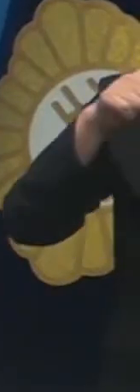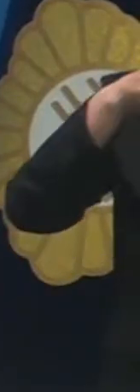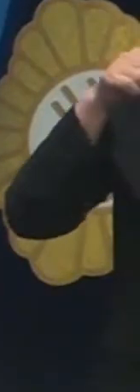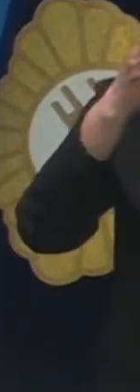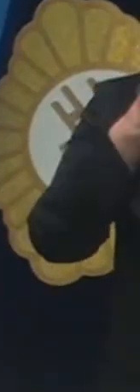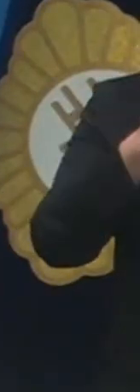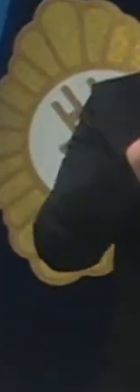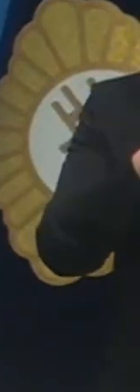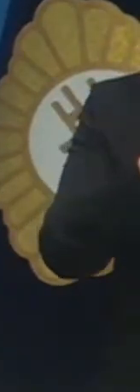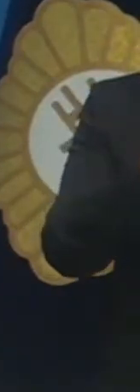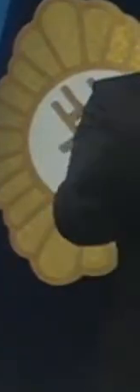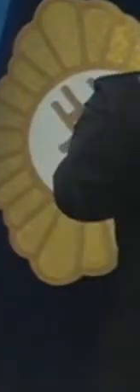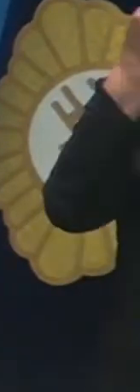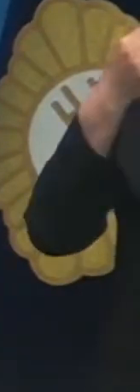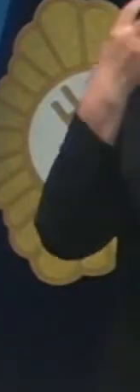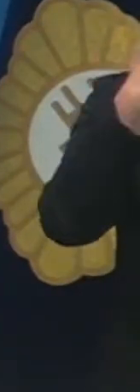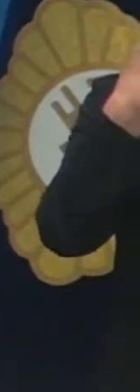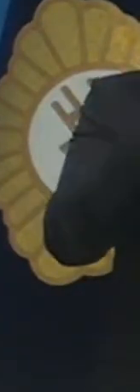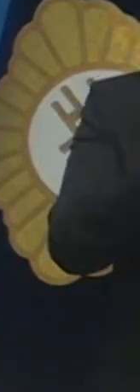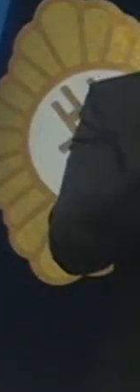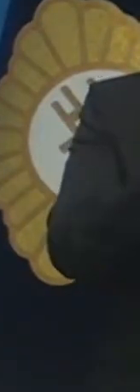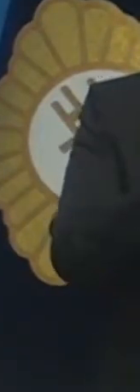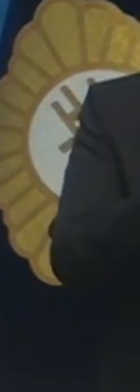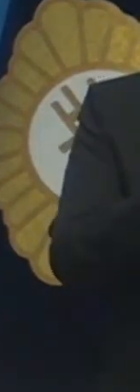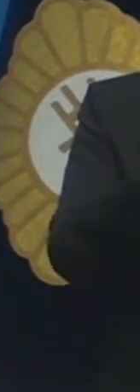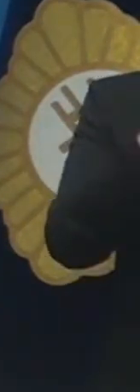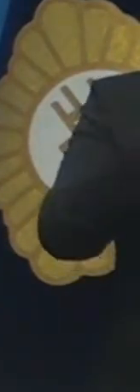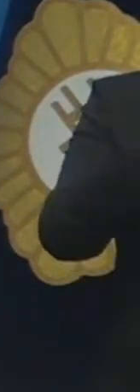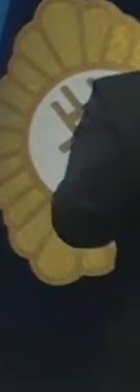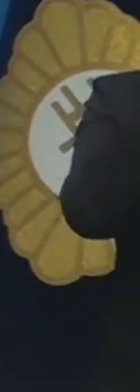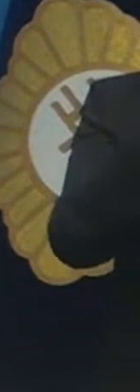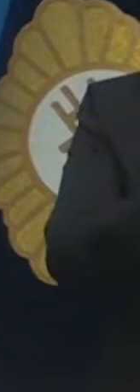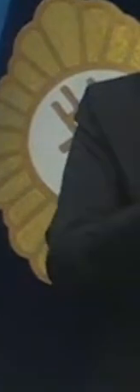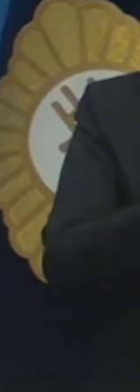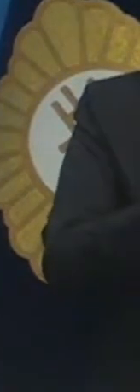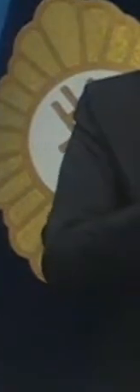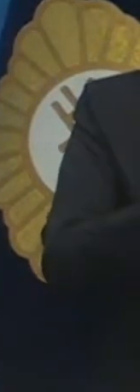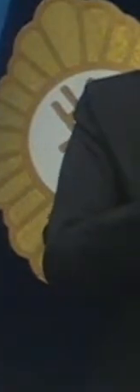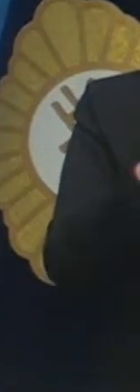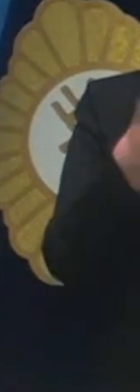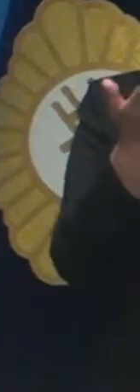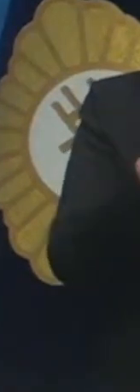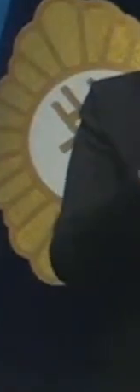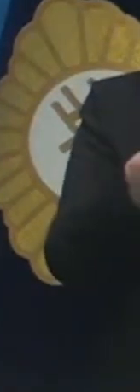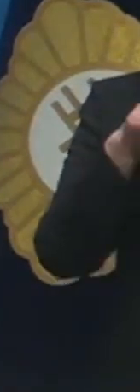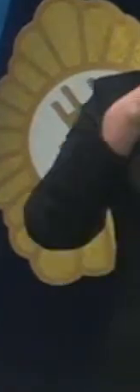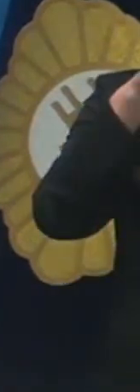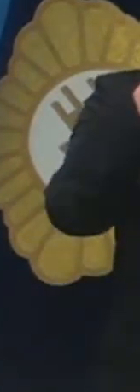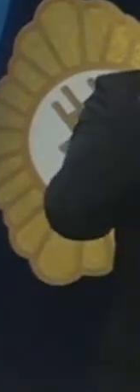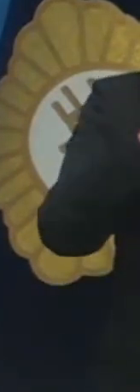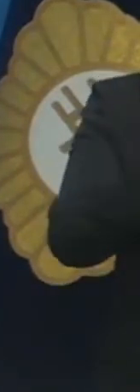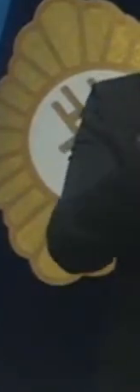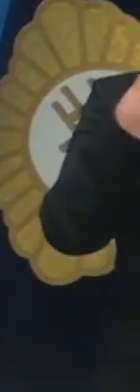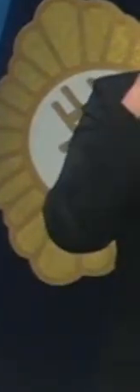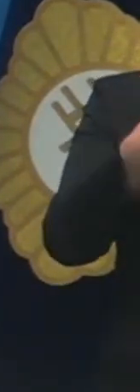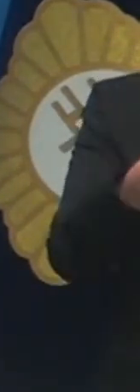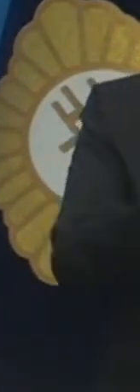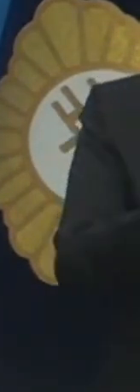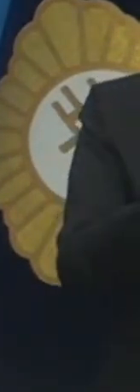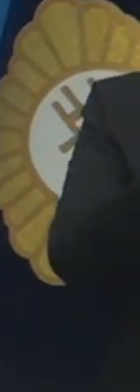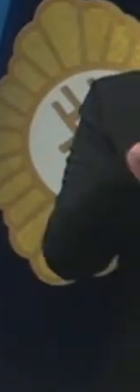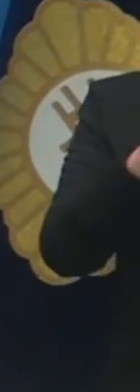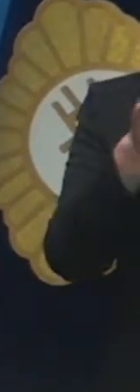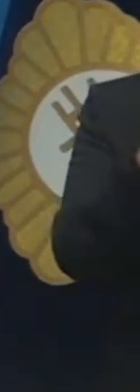있는지를 정기적으로 점검하고 부실하거나 비정상적인 운영에 대해서는 명확한